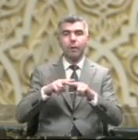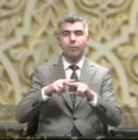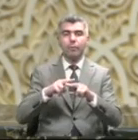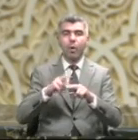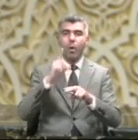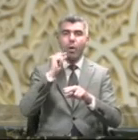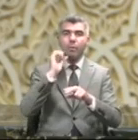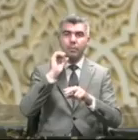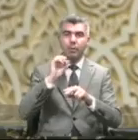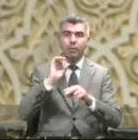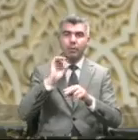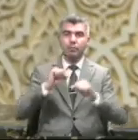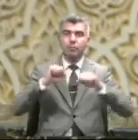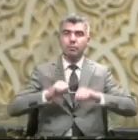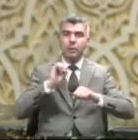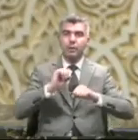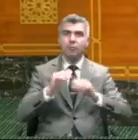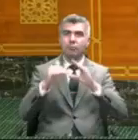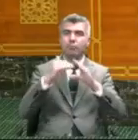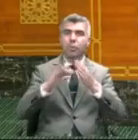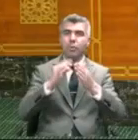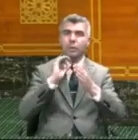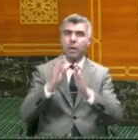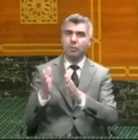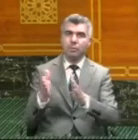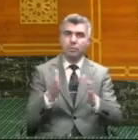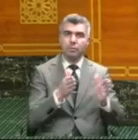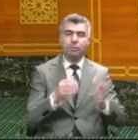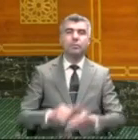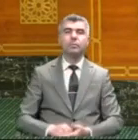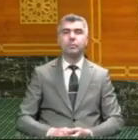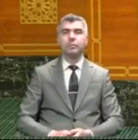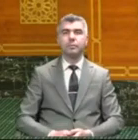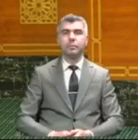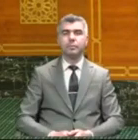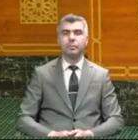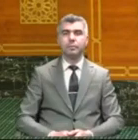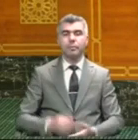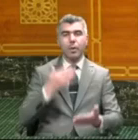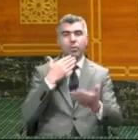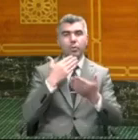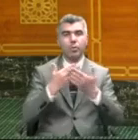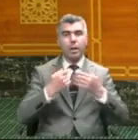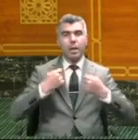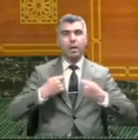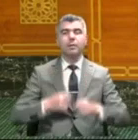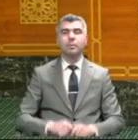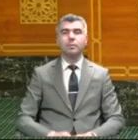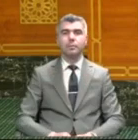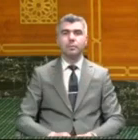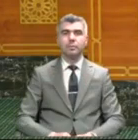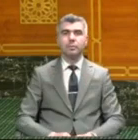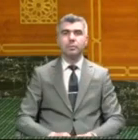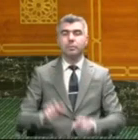على ما جد من المراسلات والاعلانات لكم الكلمه سيد امين شكرا السيد الرئيس المحترم